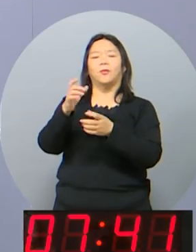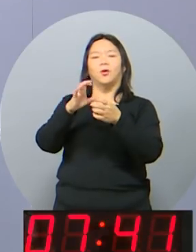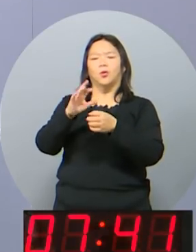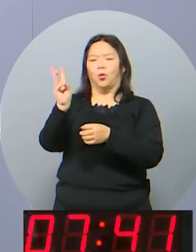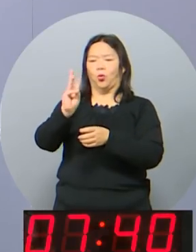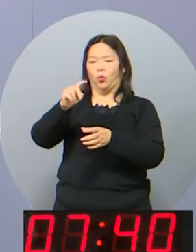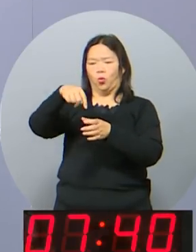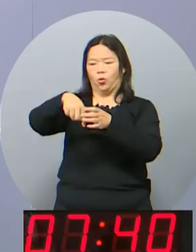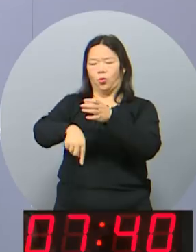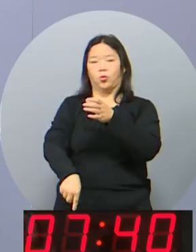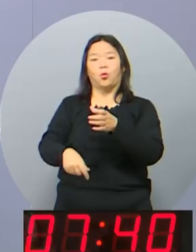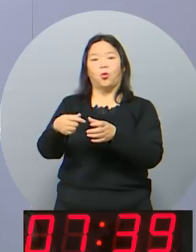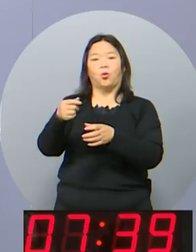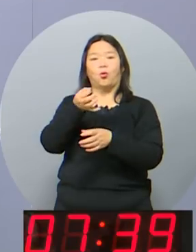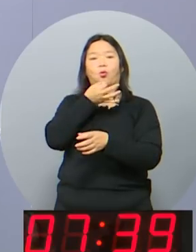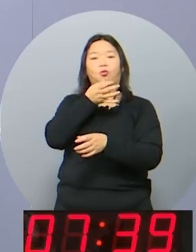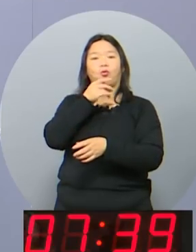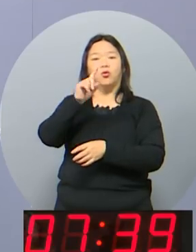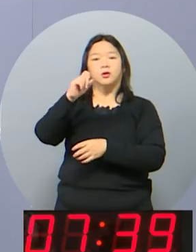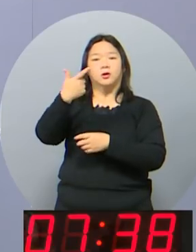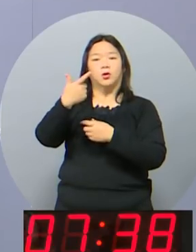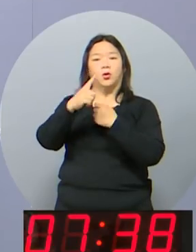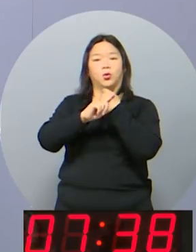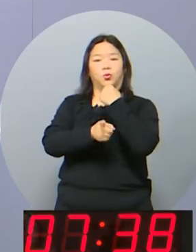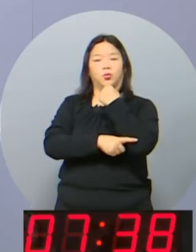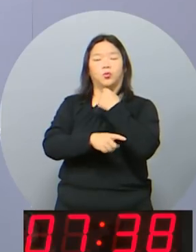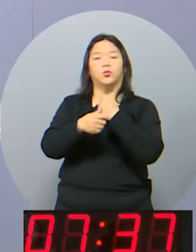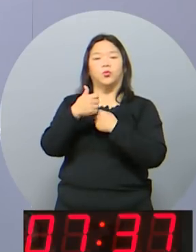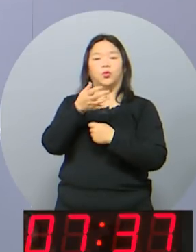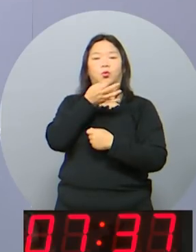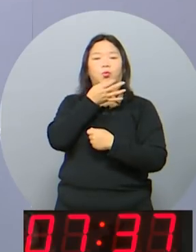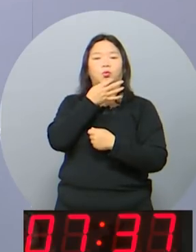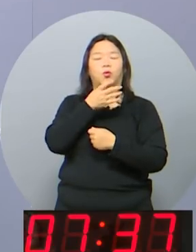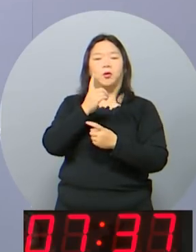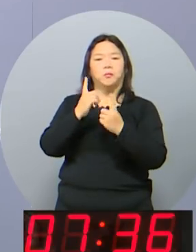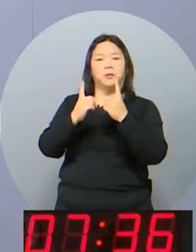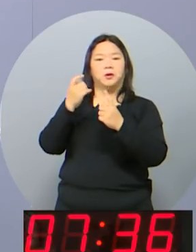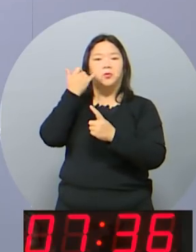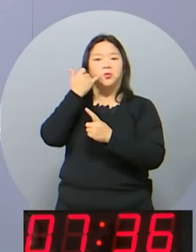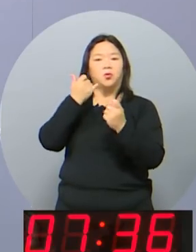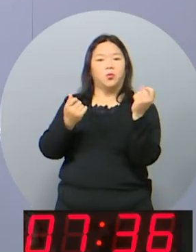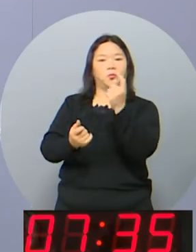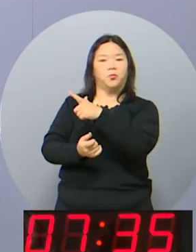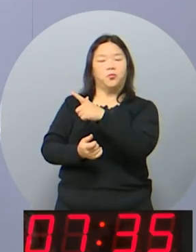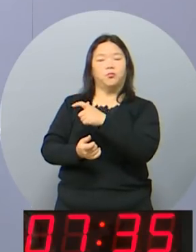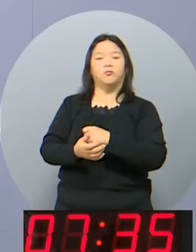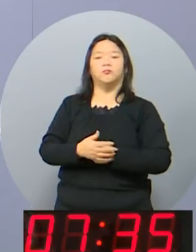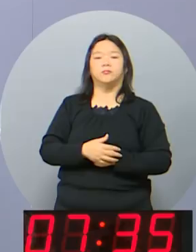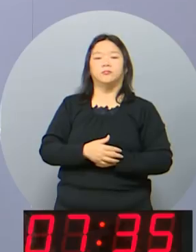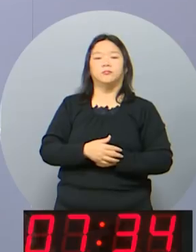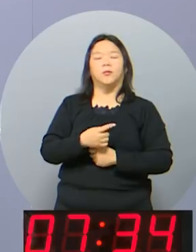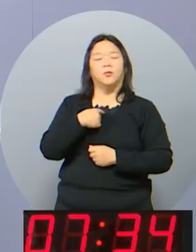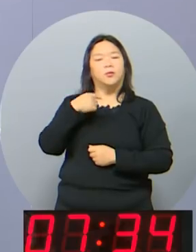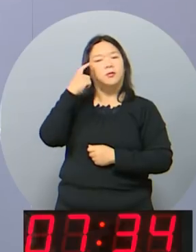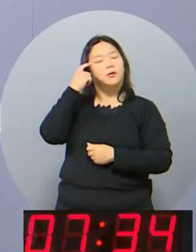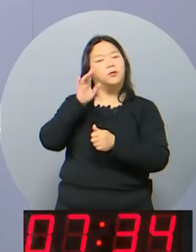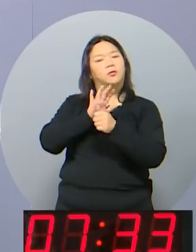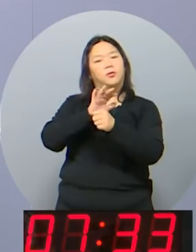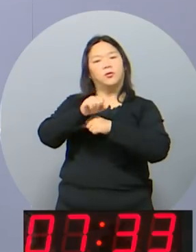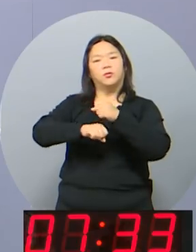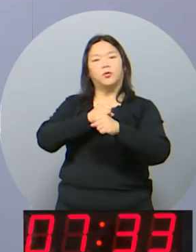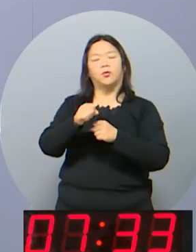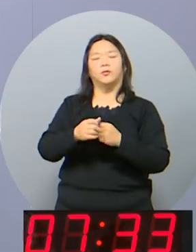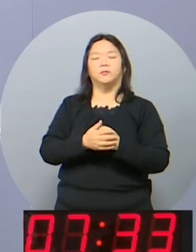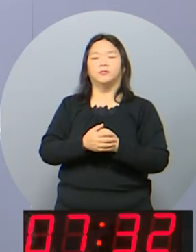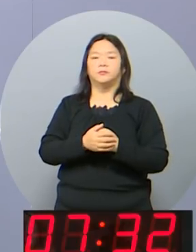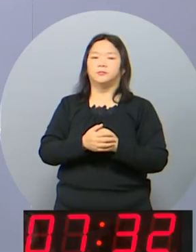深16米，也深度有够，比基隆的条件还好。我要推动身